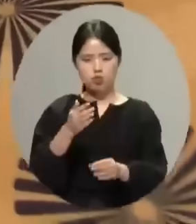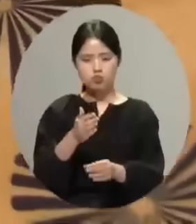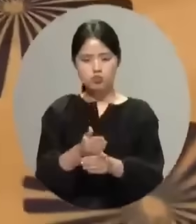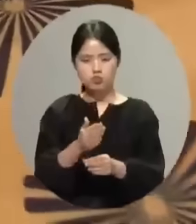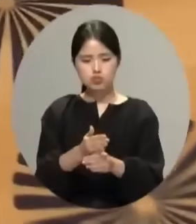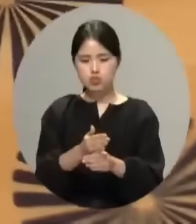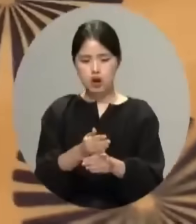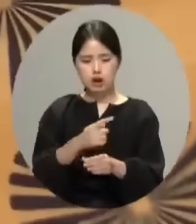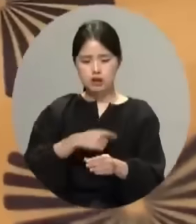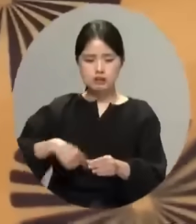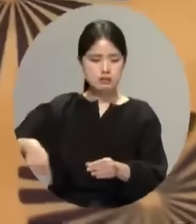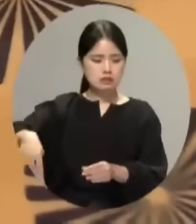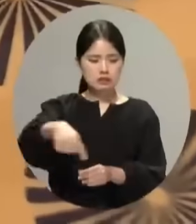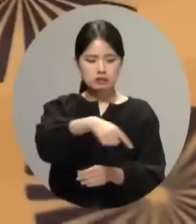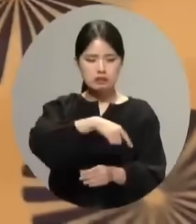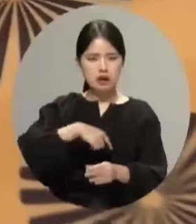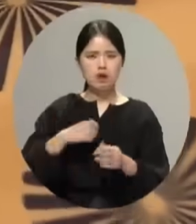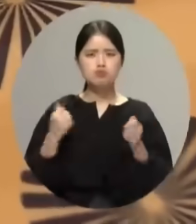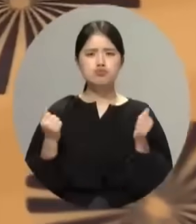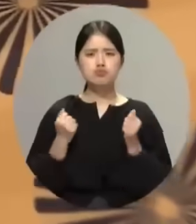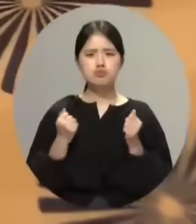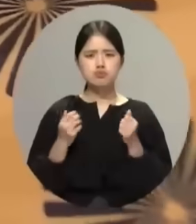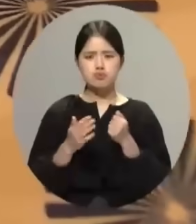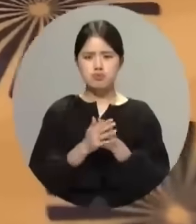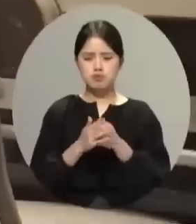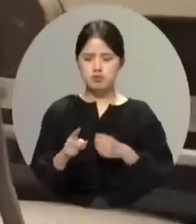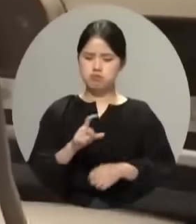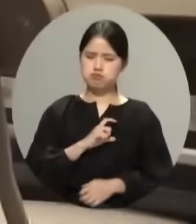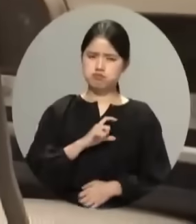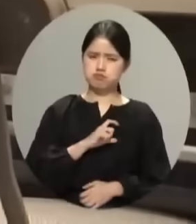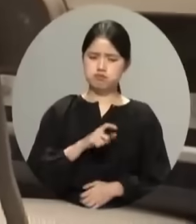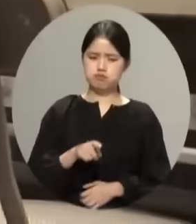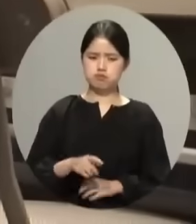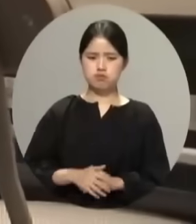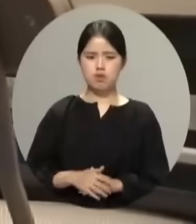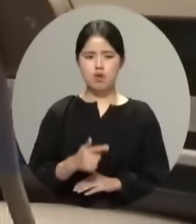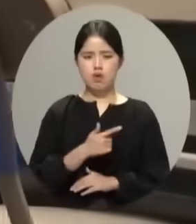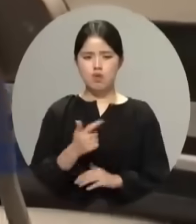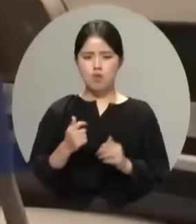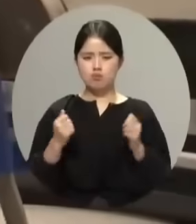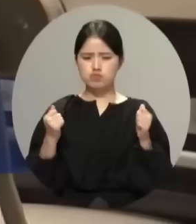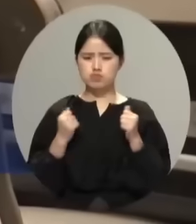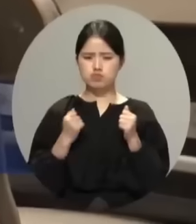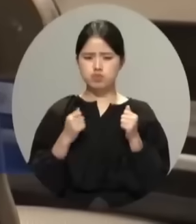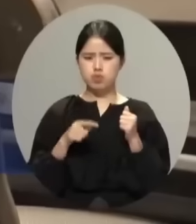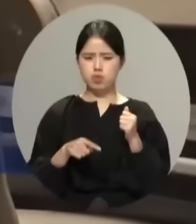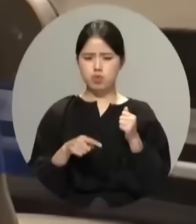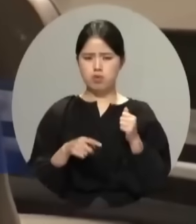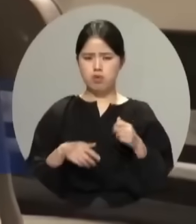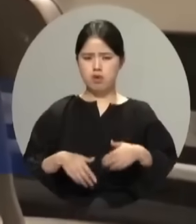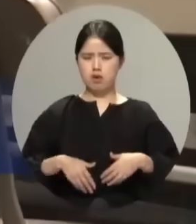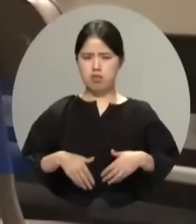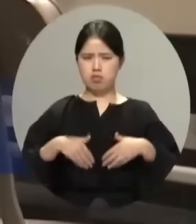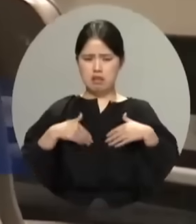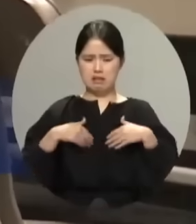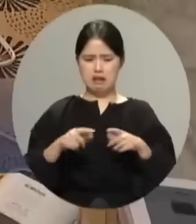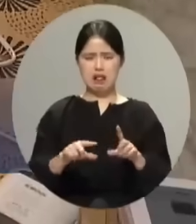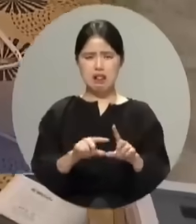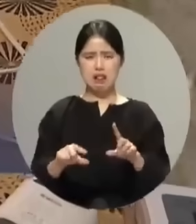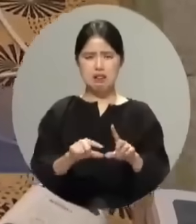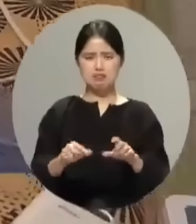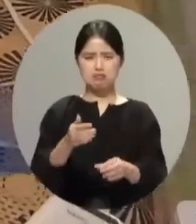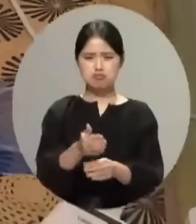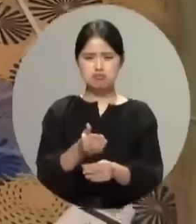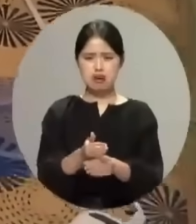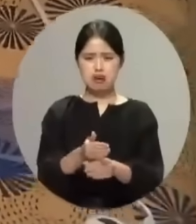도통 따뜻해질 기미가 보이지 않아 의문입니다. 너무 차고 또 따뜻한 비율이 이렇게 적으니